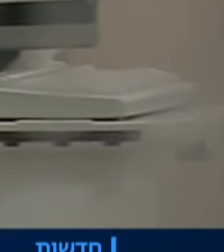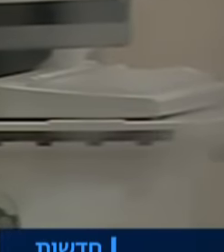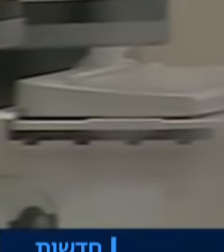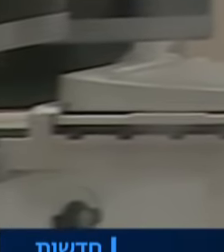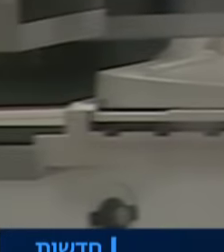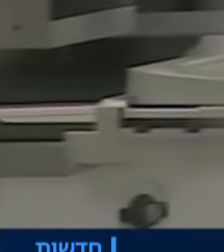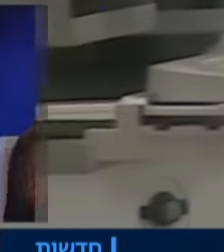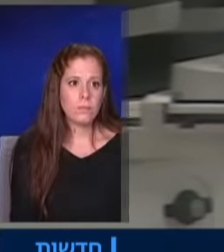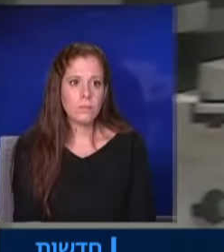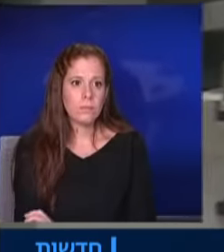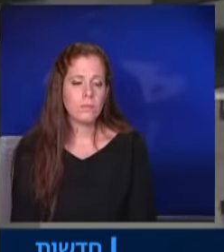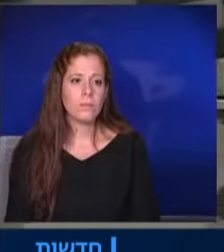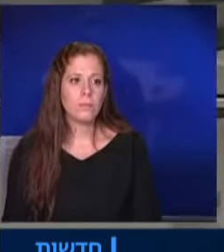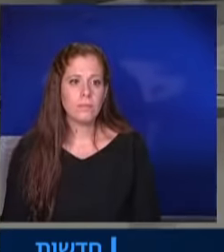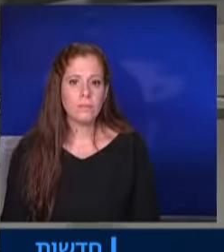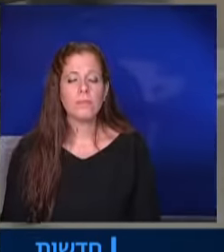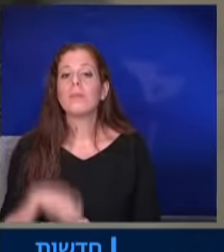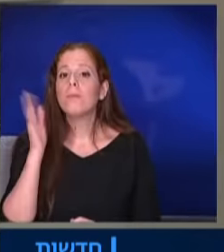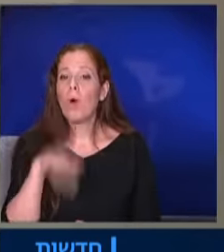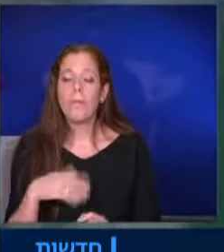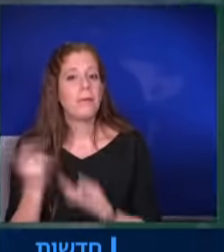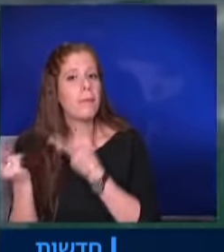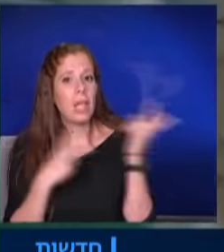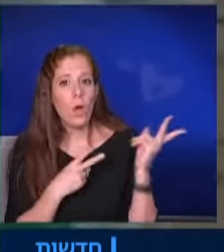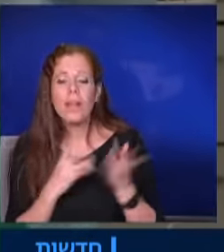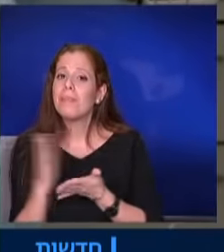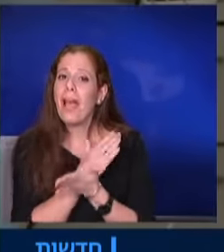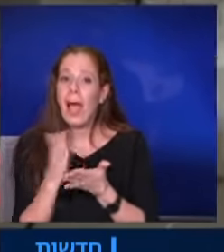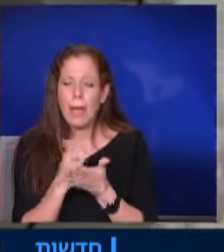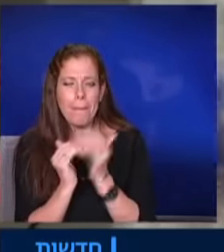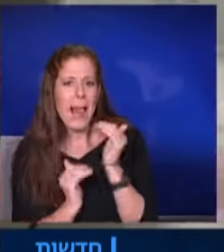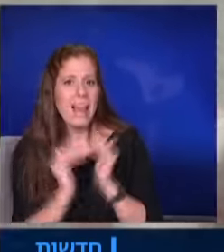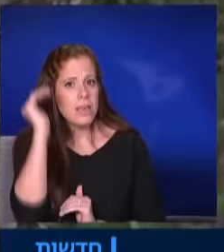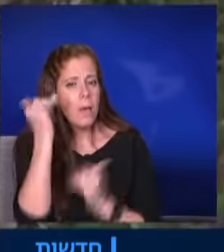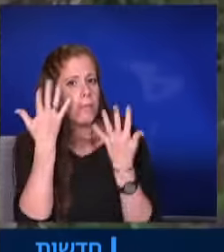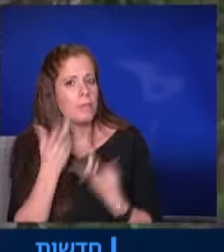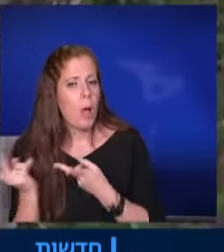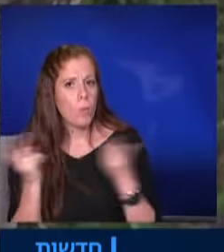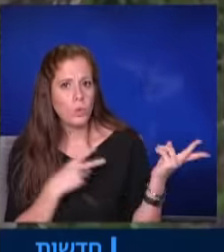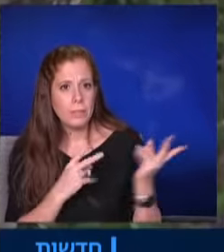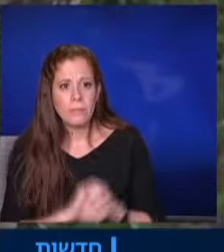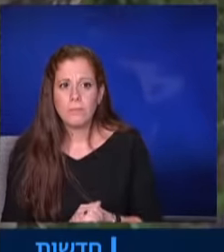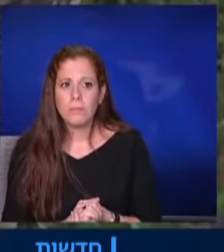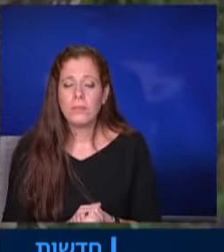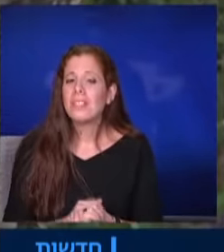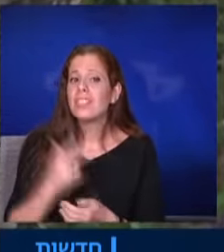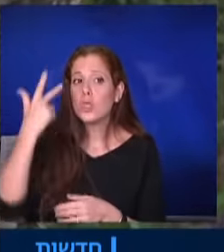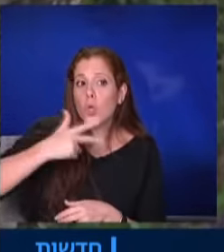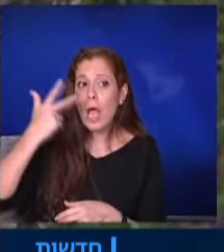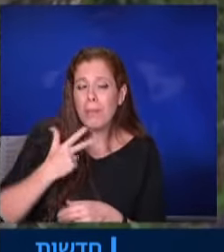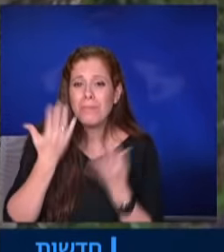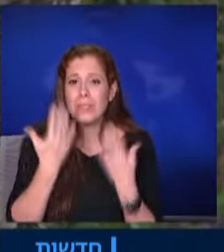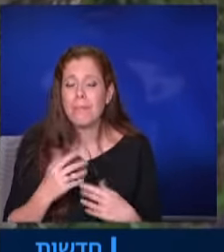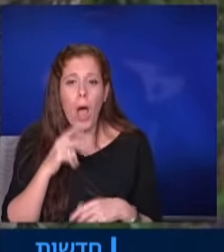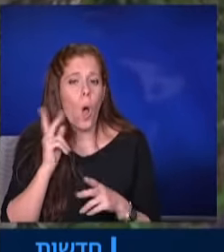משרד הבריאות. בכל מקרה, בבתי החולים נערכים לעלייה חדה במספר המאושפזים. מזה שלושה ימים מספר החולים קשה